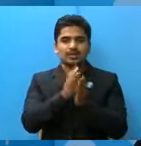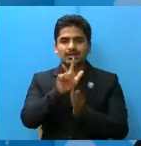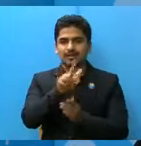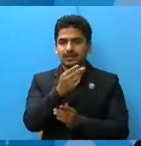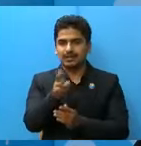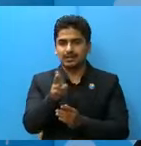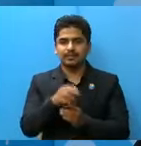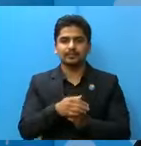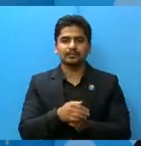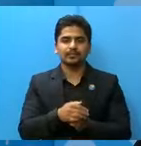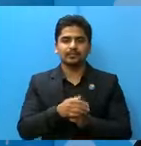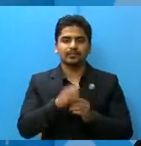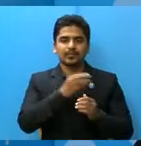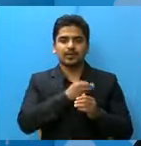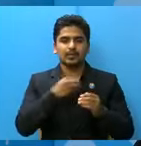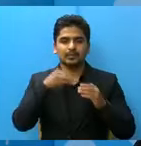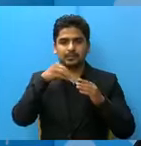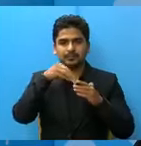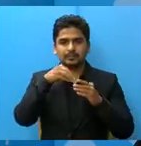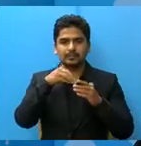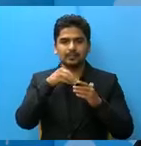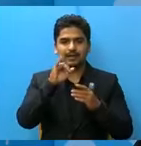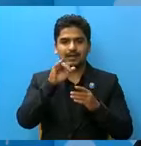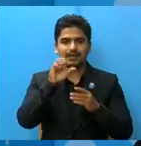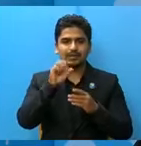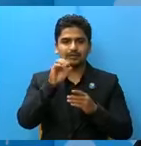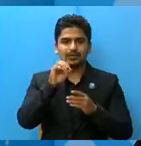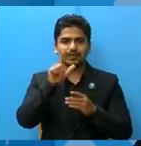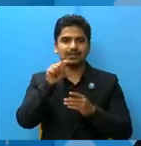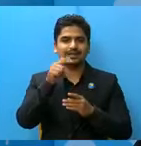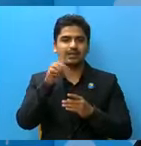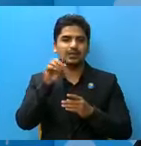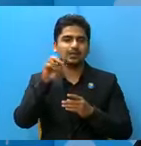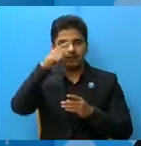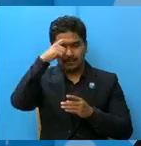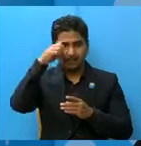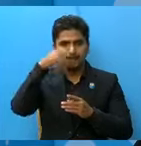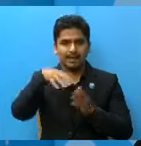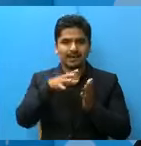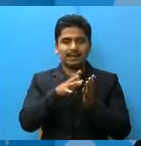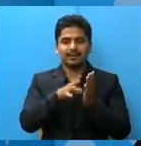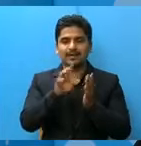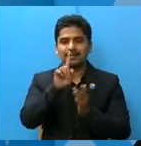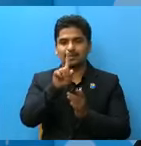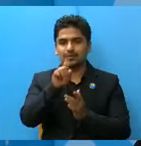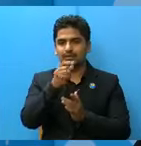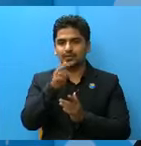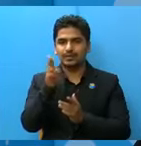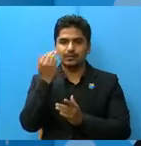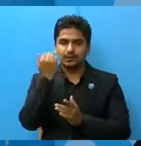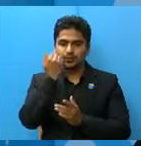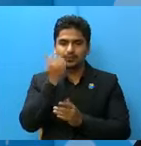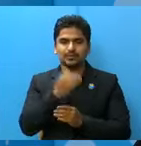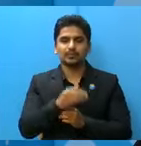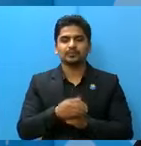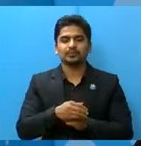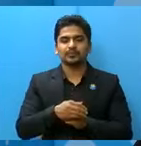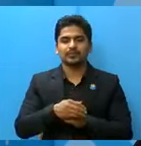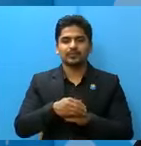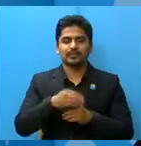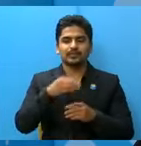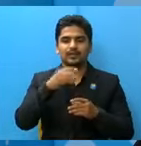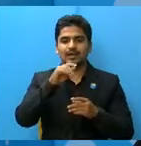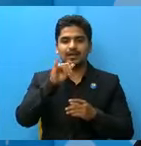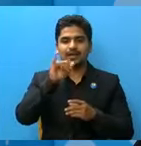आईसोलेशन सेंटर संतालिया बांके बाट दस जना पुरुस आईसोलेशन सेंटर